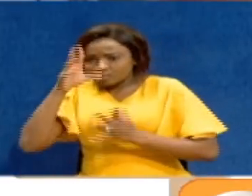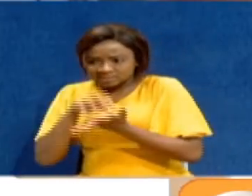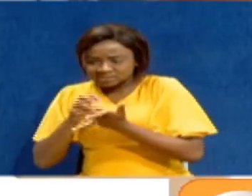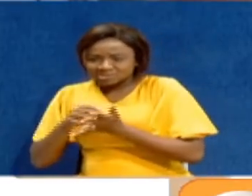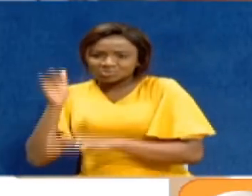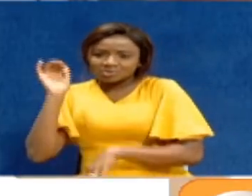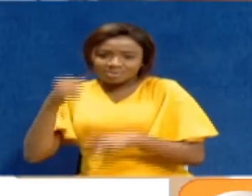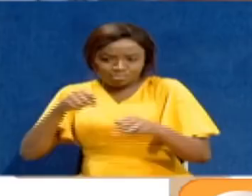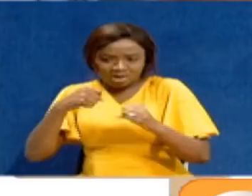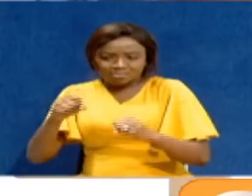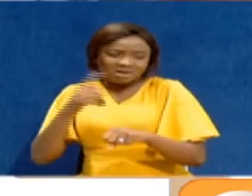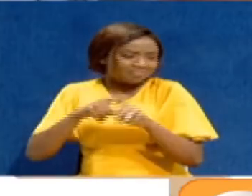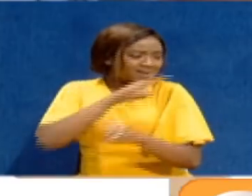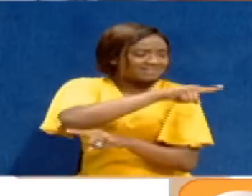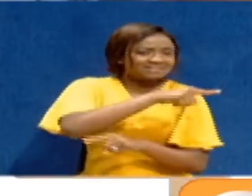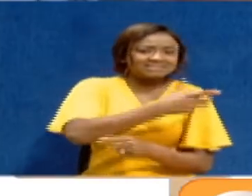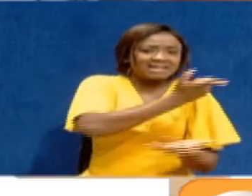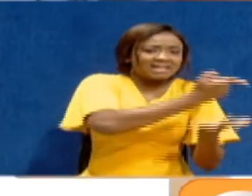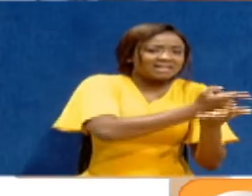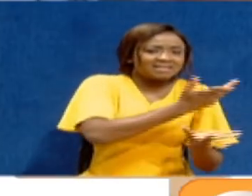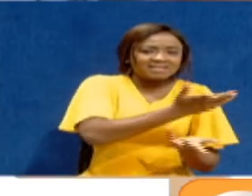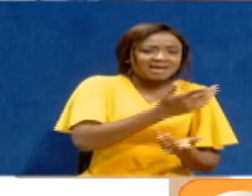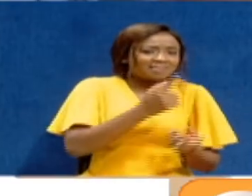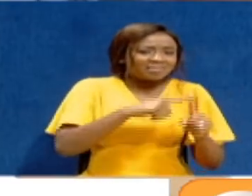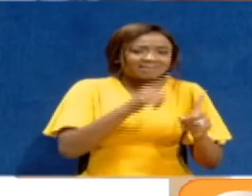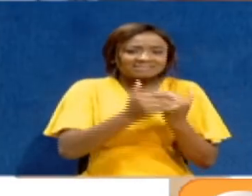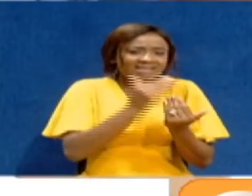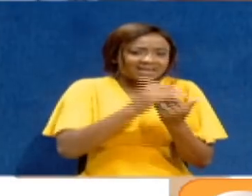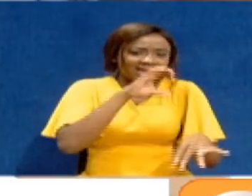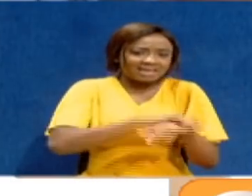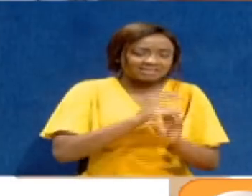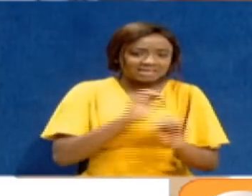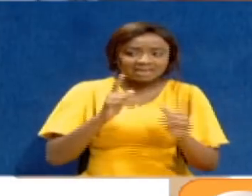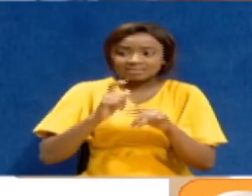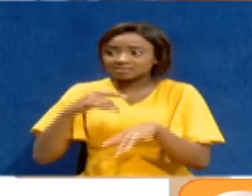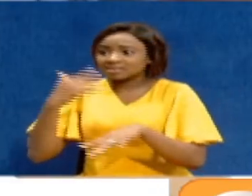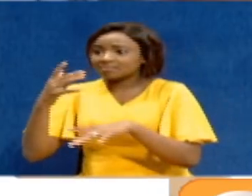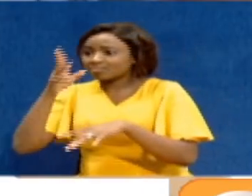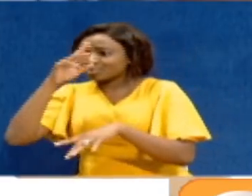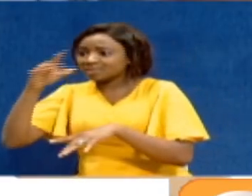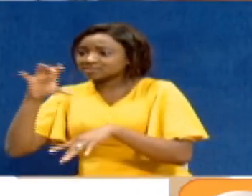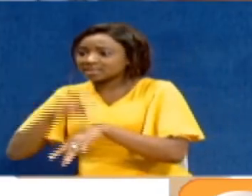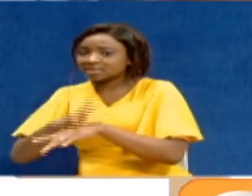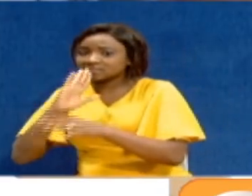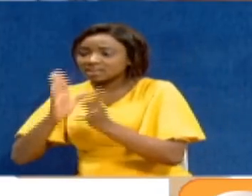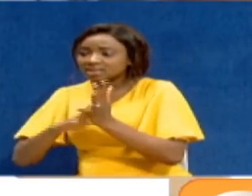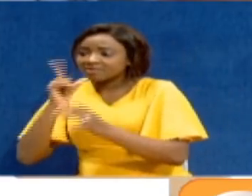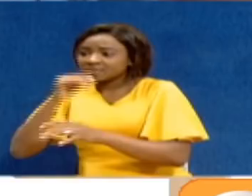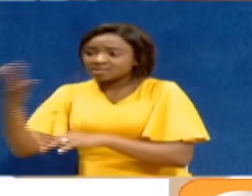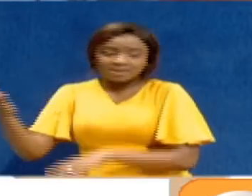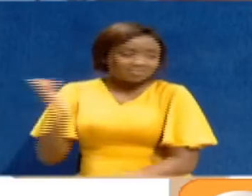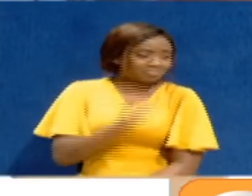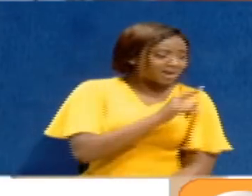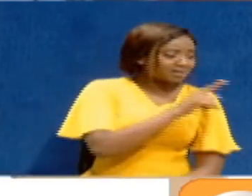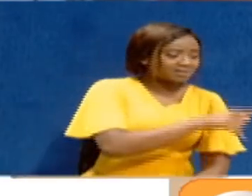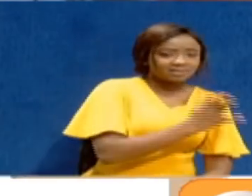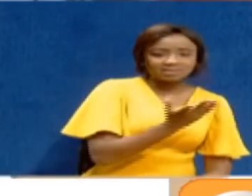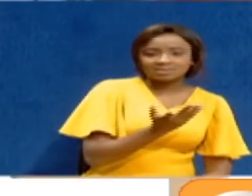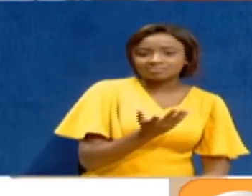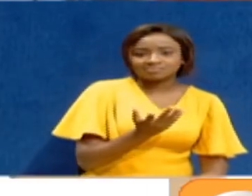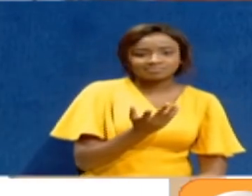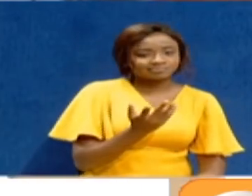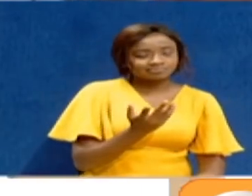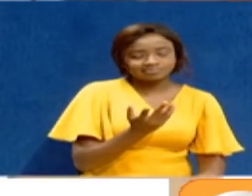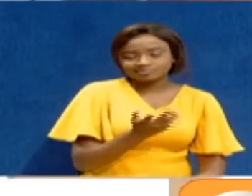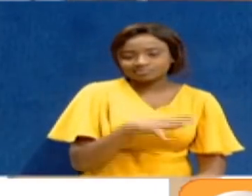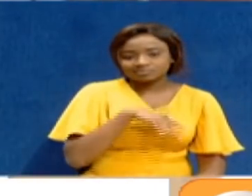kabete polisi na muda inaisha. Wakati niliporudi nikuta kijana ameisha. Wameacha amwekea maji tayari alikuwa